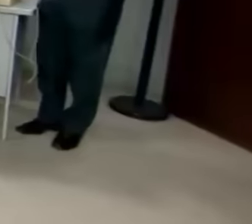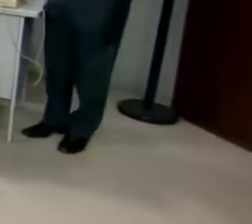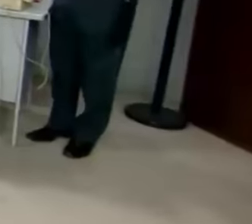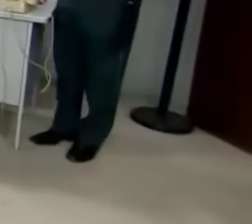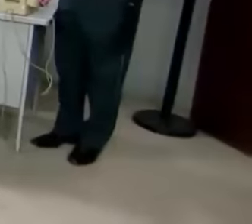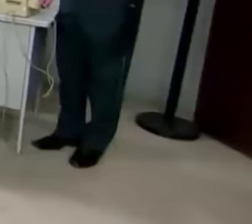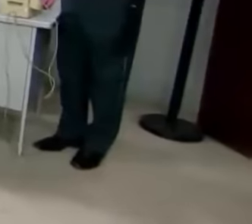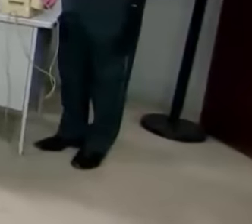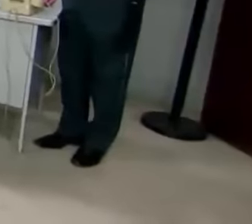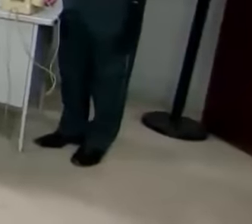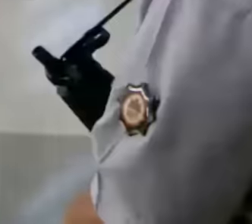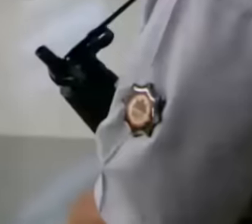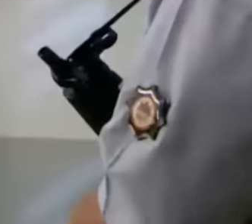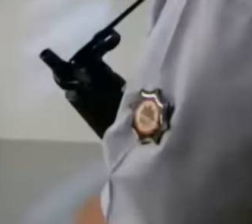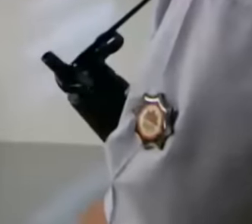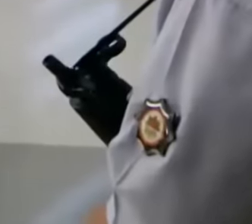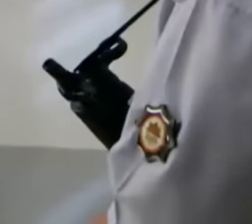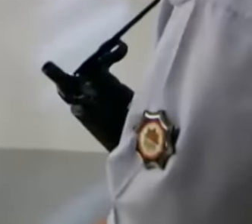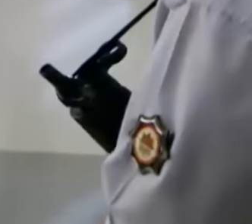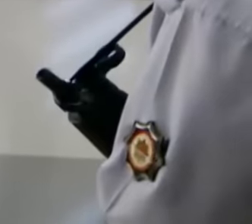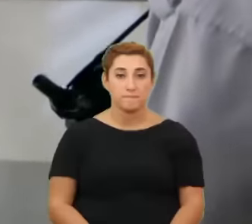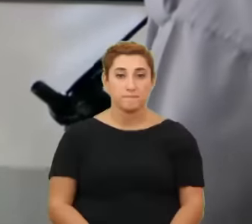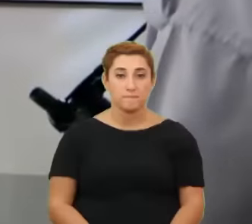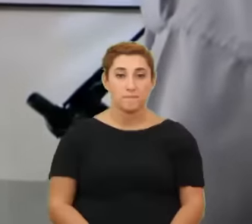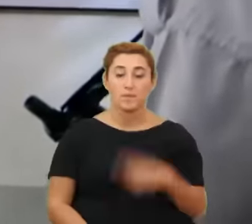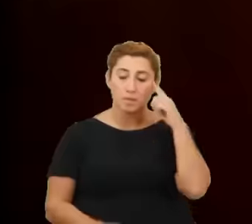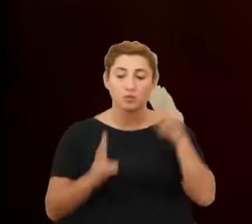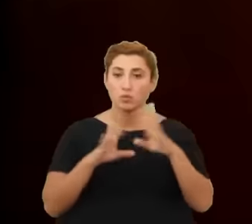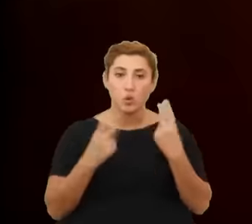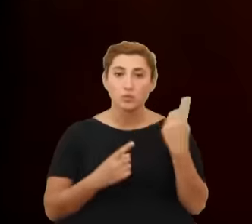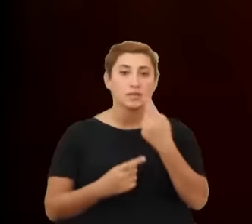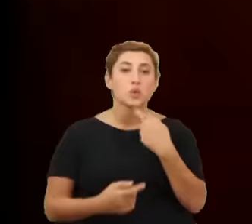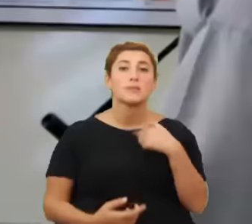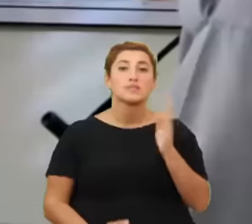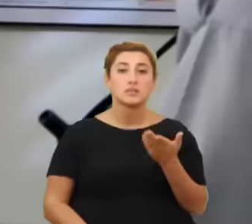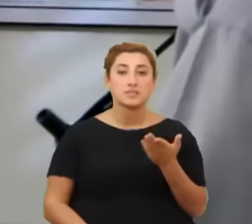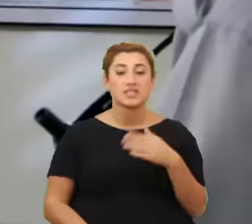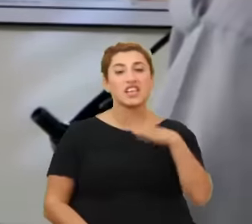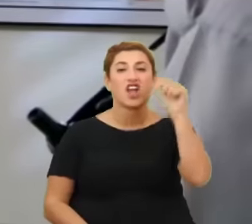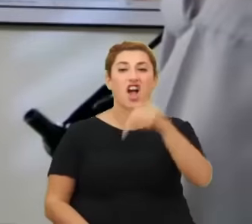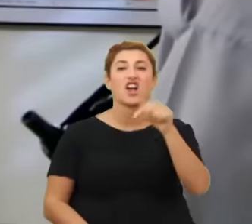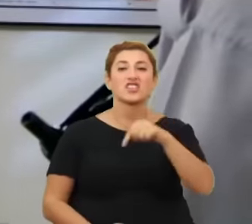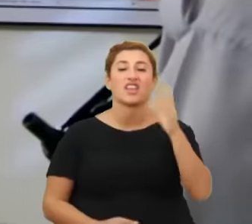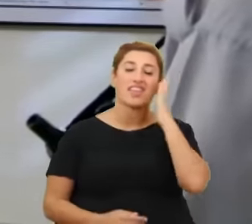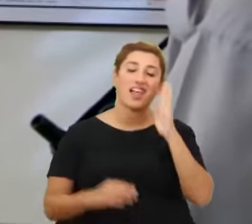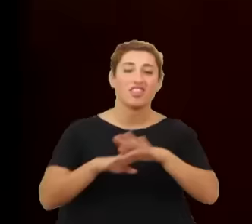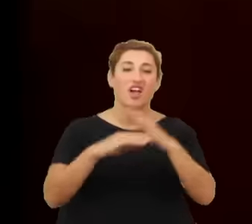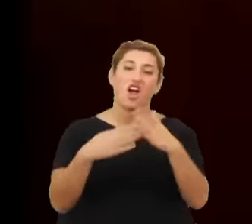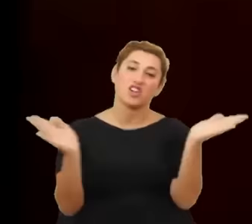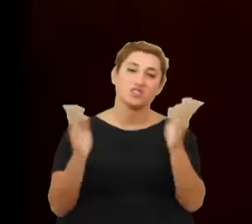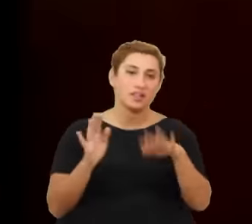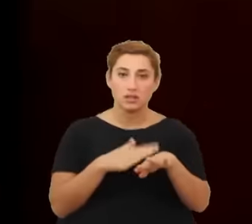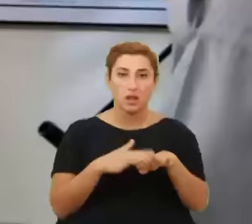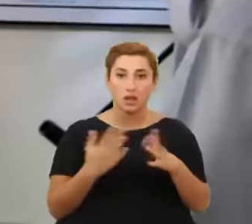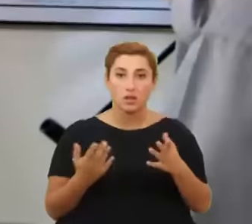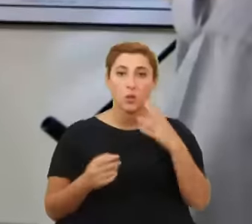Rıza üniformayla şapkayı masaya attı. Başkomiserim ne oldu ya, bir şey söylemeyecek misiniz? Git aşağıdaki portatif yatağı aç Selahattin.